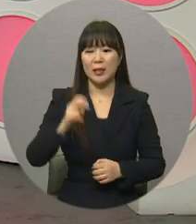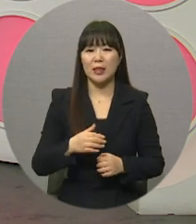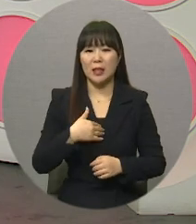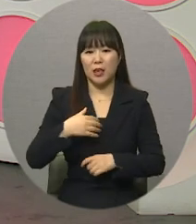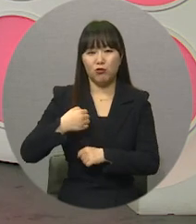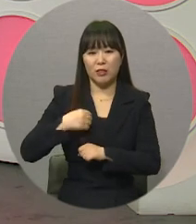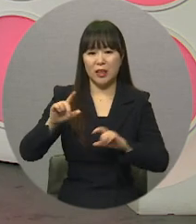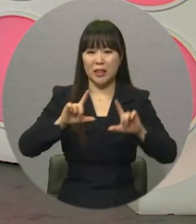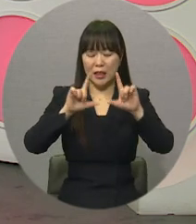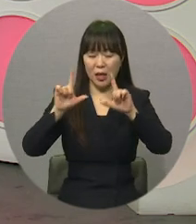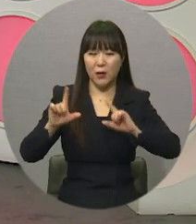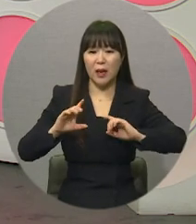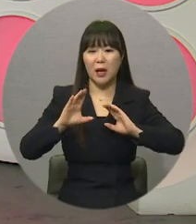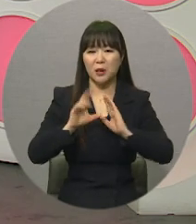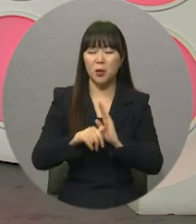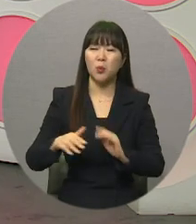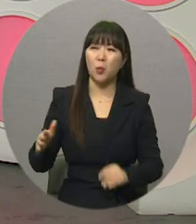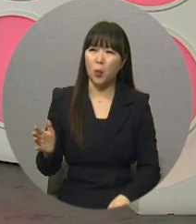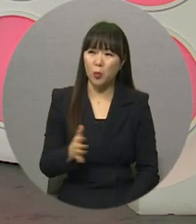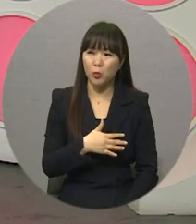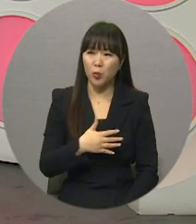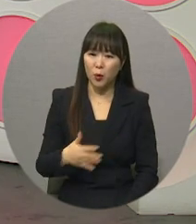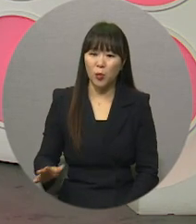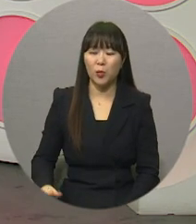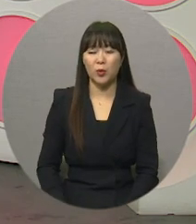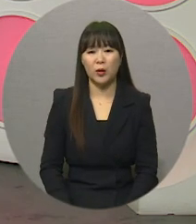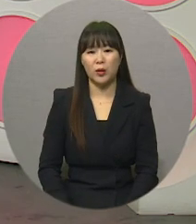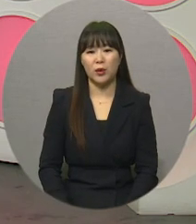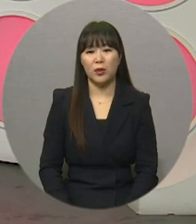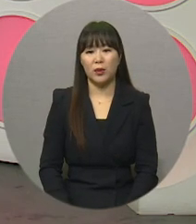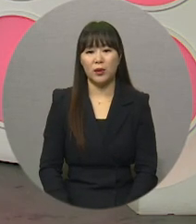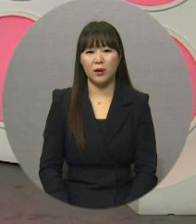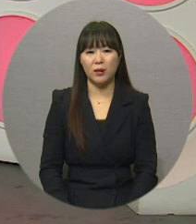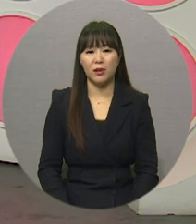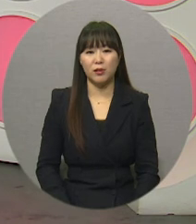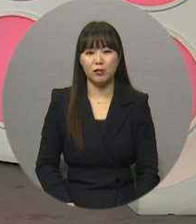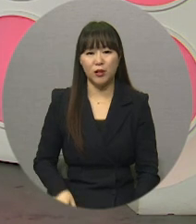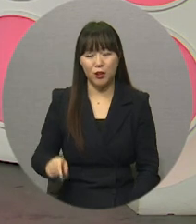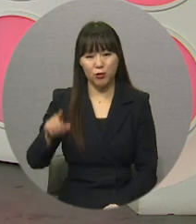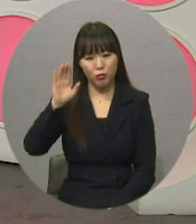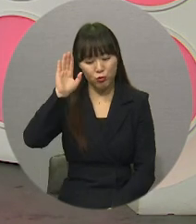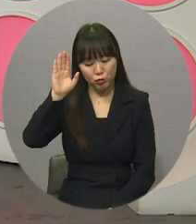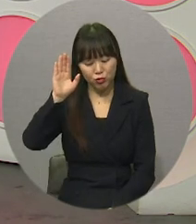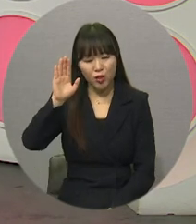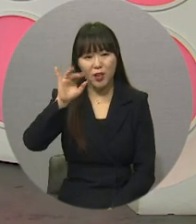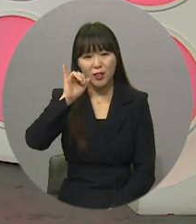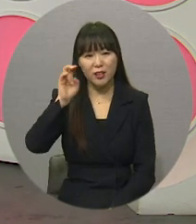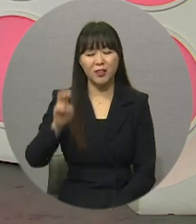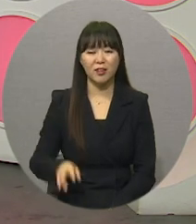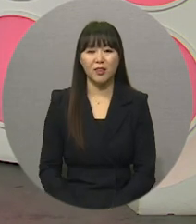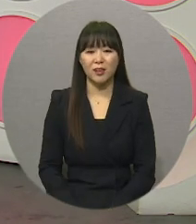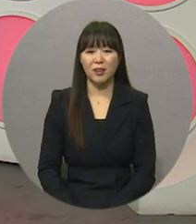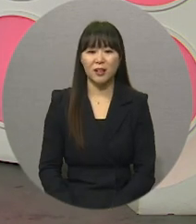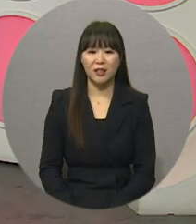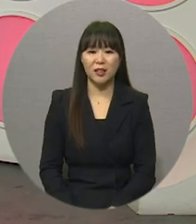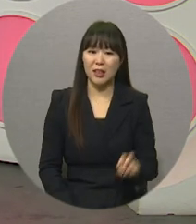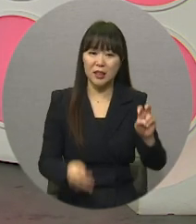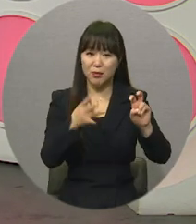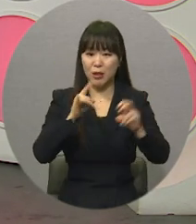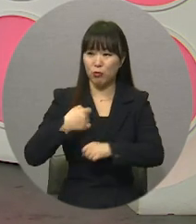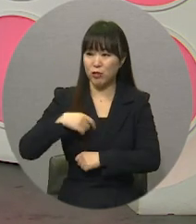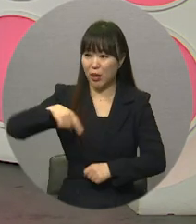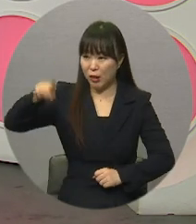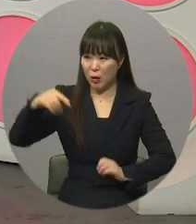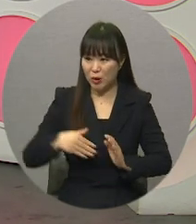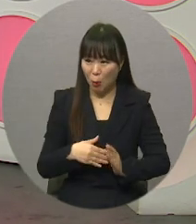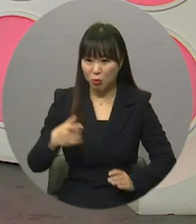제 군대 생활 네. 할 때도 없었고, 네. 그 이후 예, 이후에 지금은 20대인데 군대도 갔다 왔어?